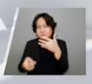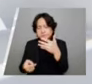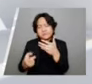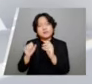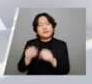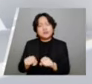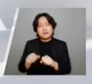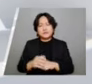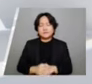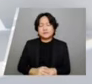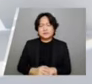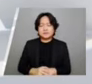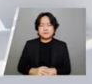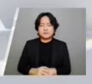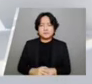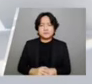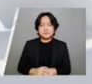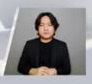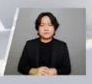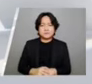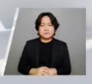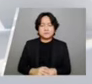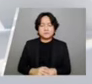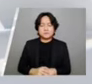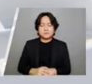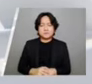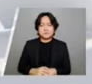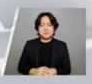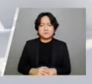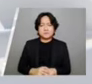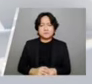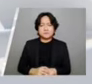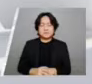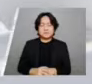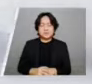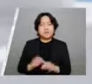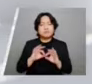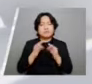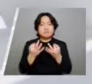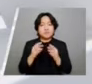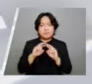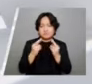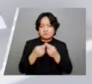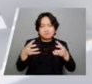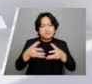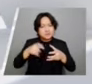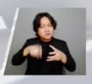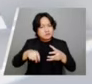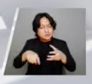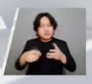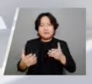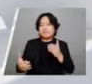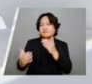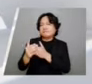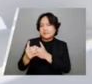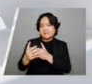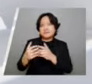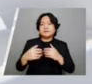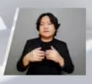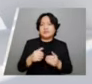ito balikan at mabigay yung katarungan sa mga pamilya o nag-aasang ng katarungan. Para naman kay Senador Coco